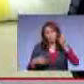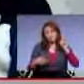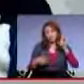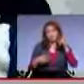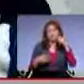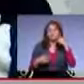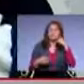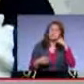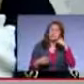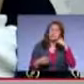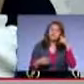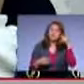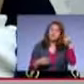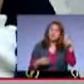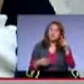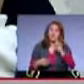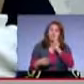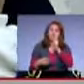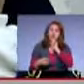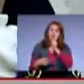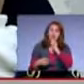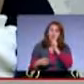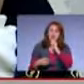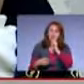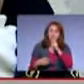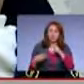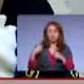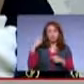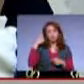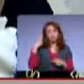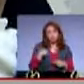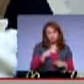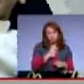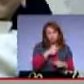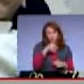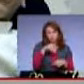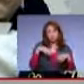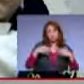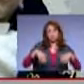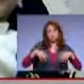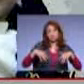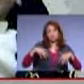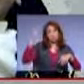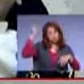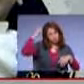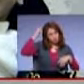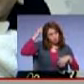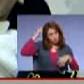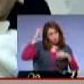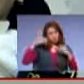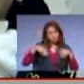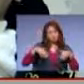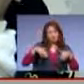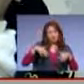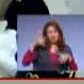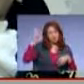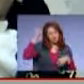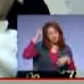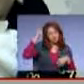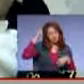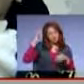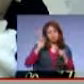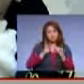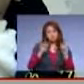من الناس وودوني للدكتور، الدكتور كشف عليه وقال ان العيل عنده شلل دماغي تيبسي بالاطراف، محتاج